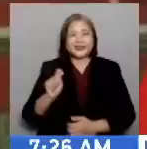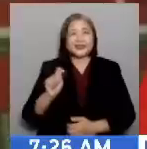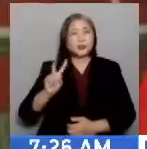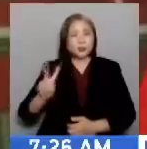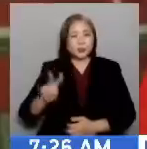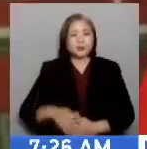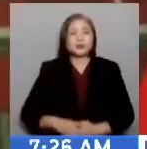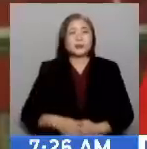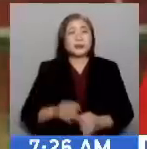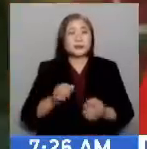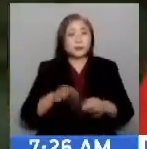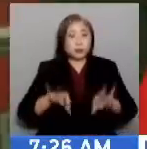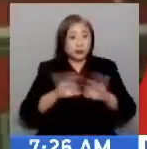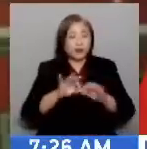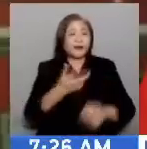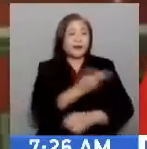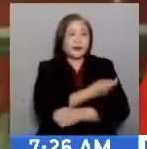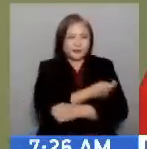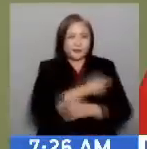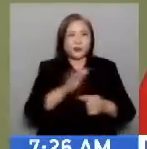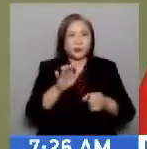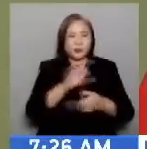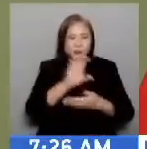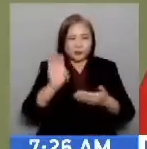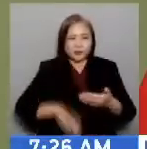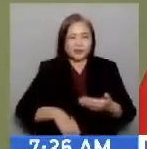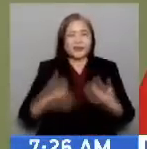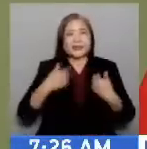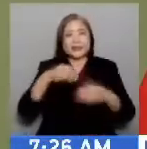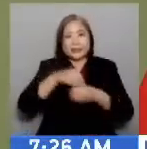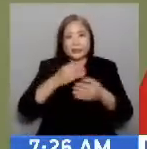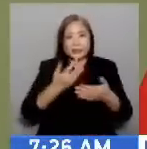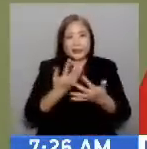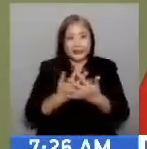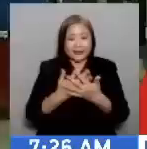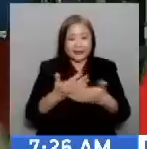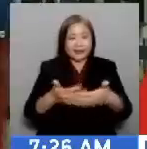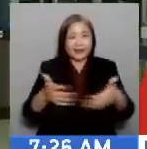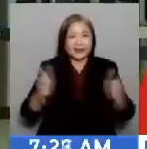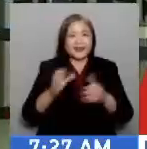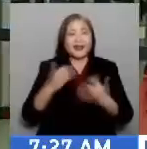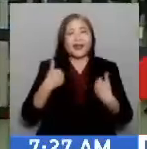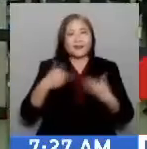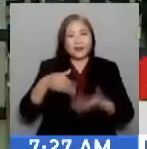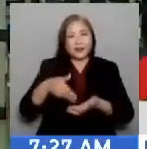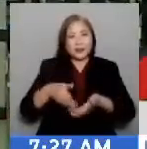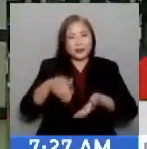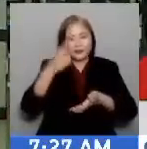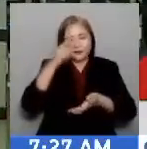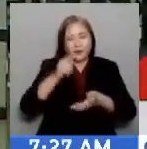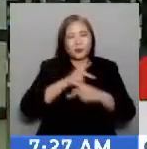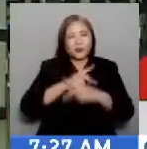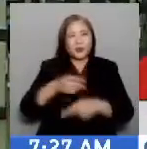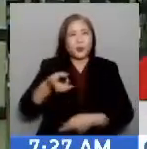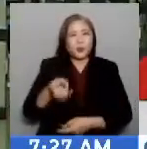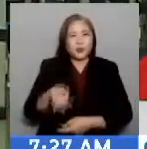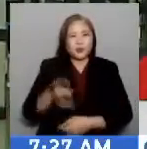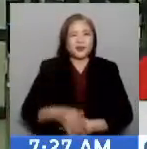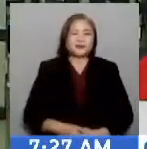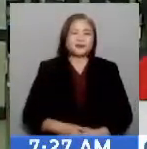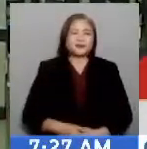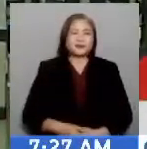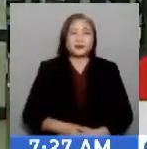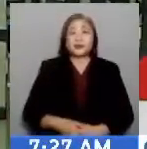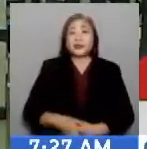nasa cage at naka-diaper. Bagay na ikinatuwa ni Jose Rio. Kasi pag may pet kang kasama,